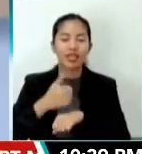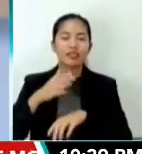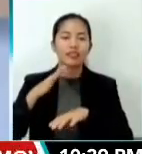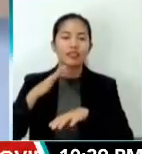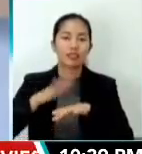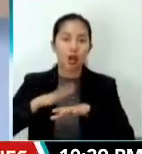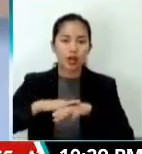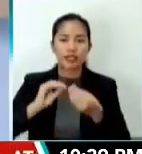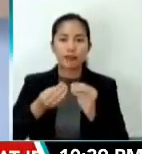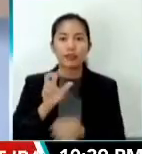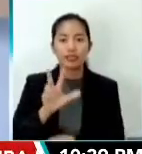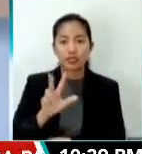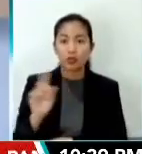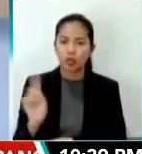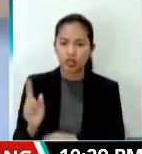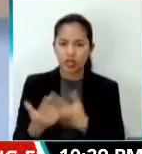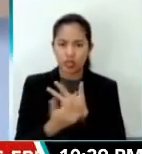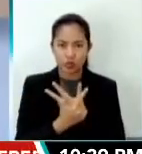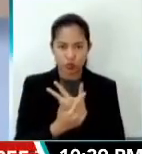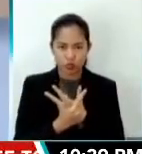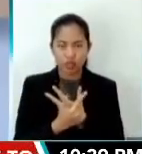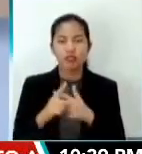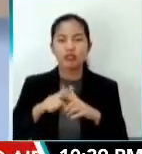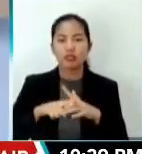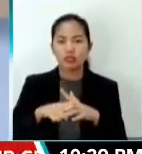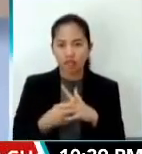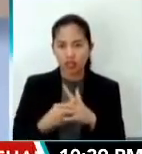Biyernes, January 7 hanggang January